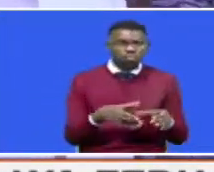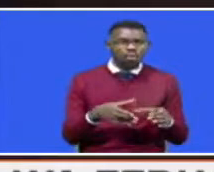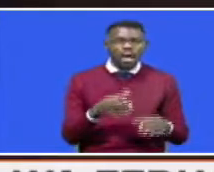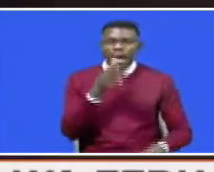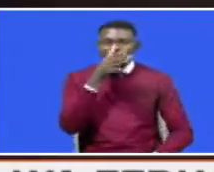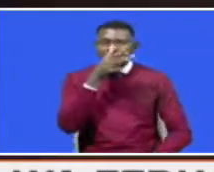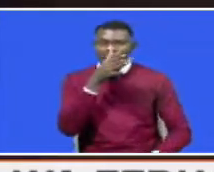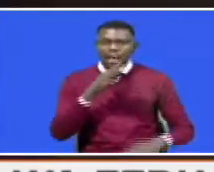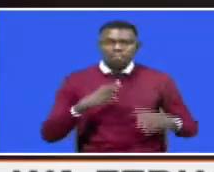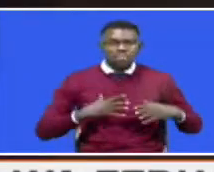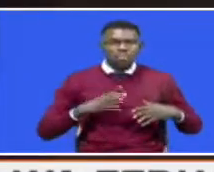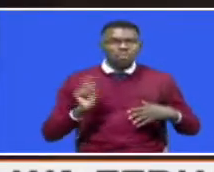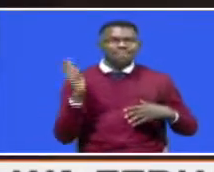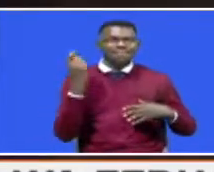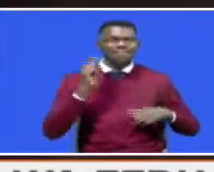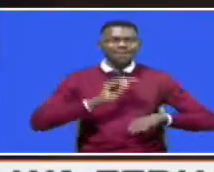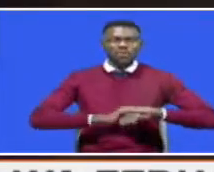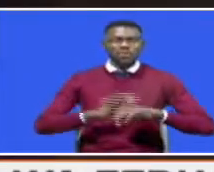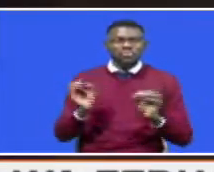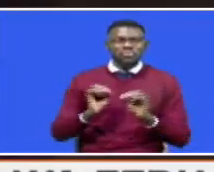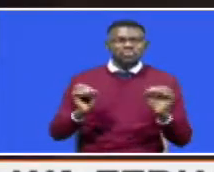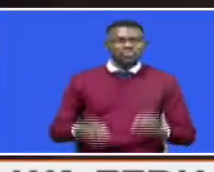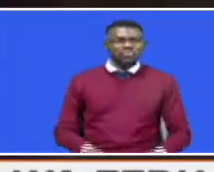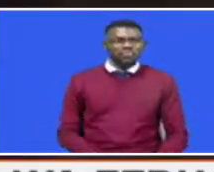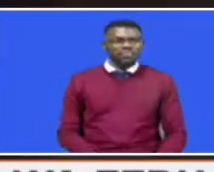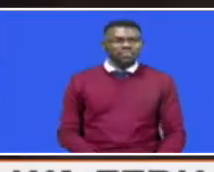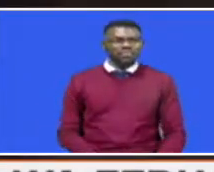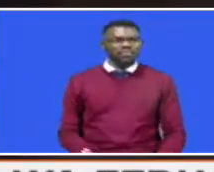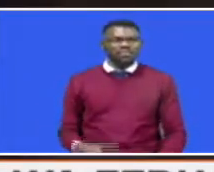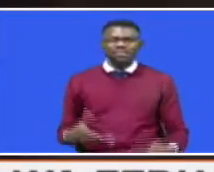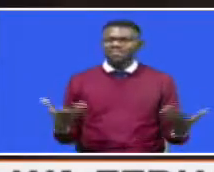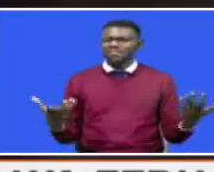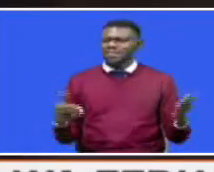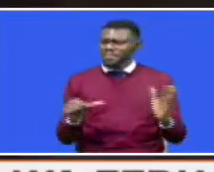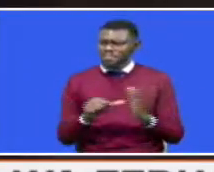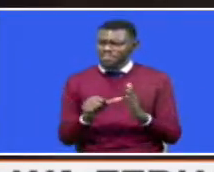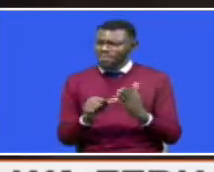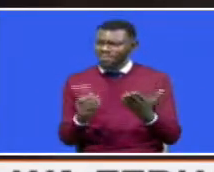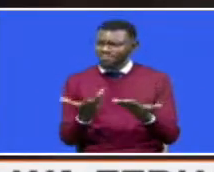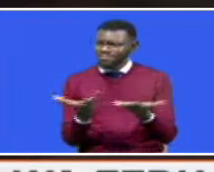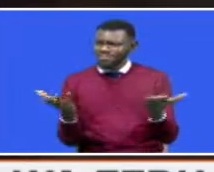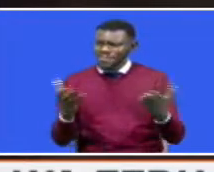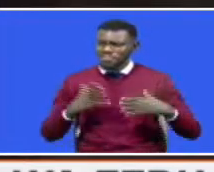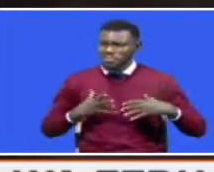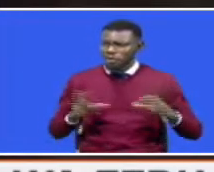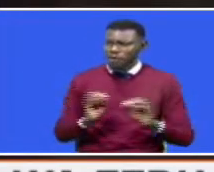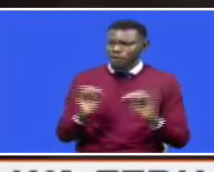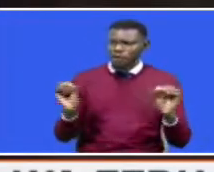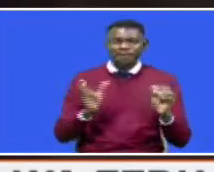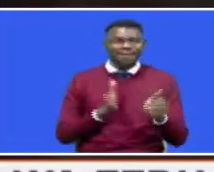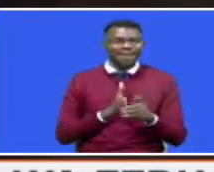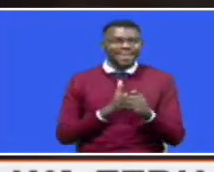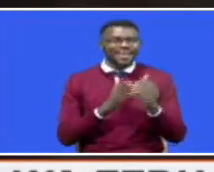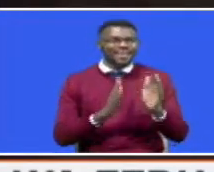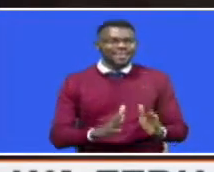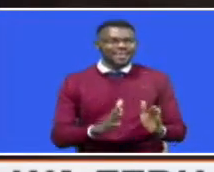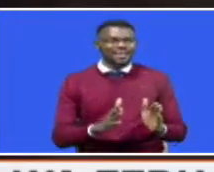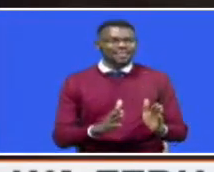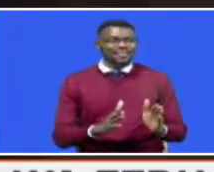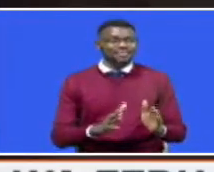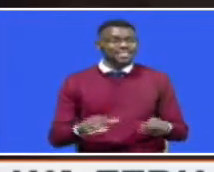wa Kenya. Sasa ile iko rais, hakuna shida na wananchi, ni viongozi wanadanganya wananchi. Sasa nikitoka hapo